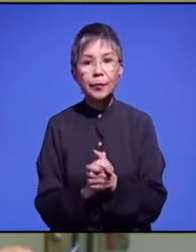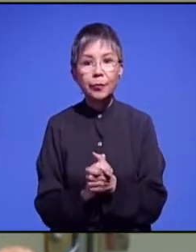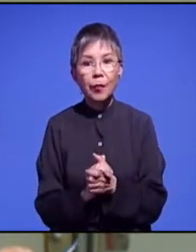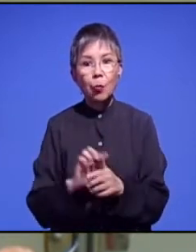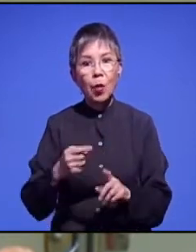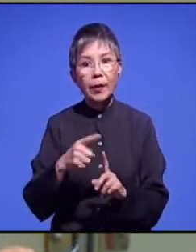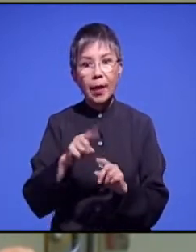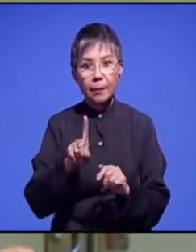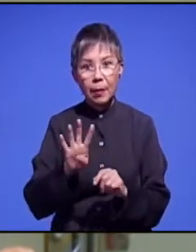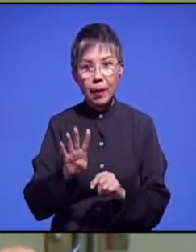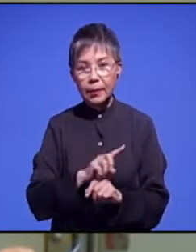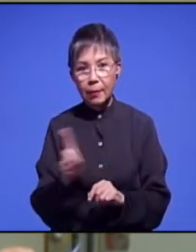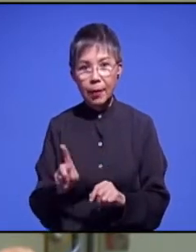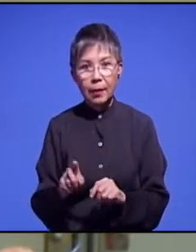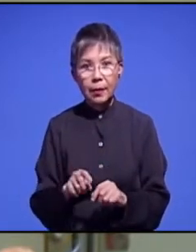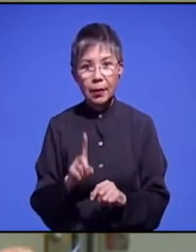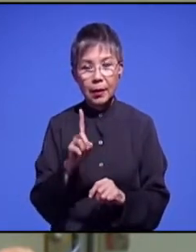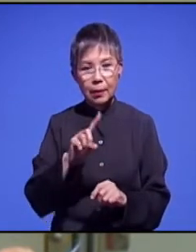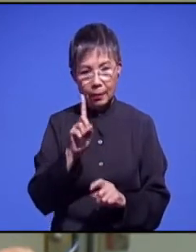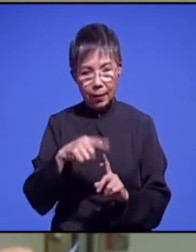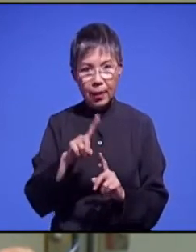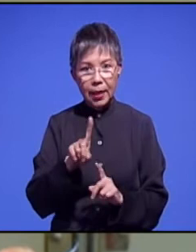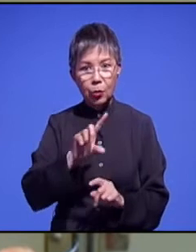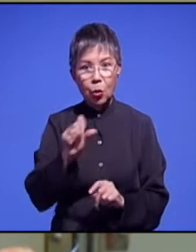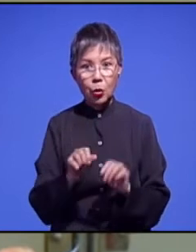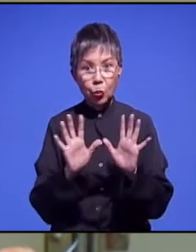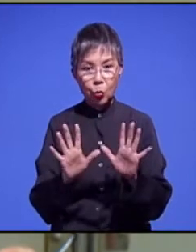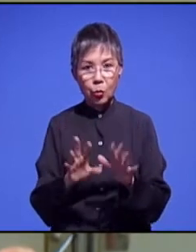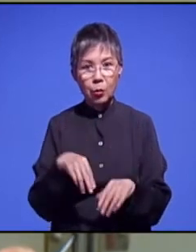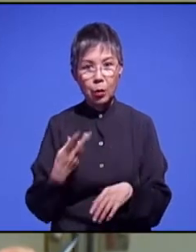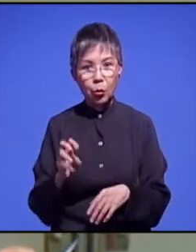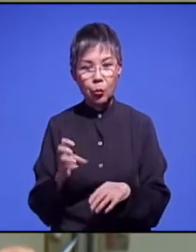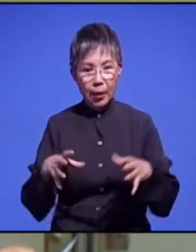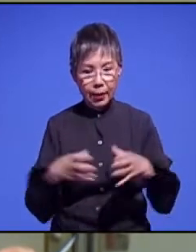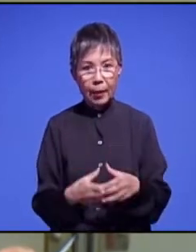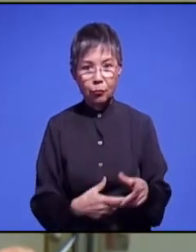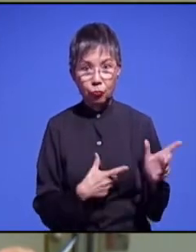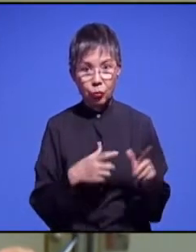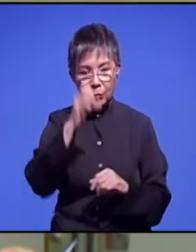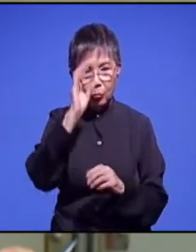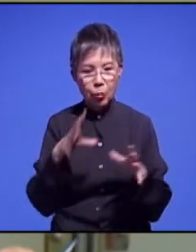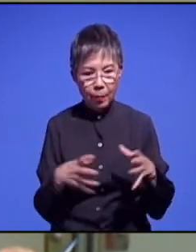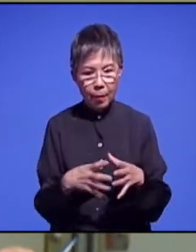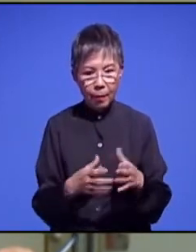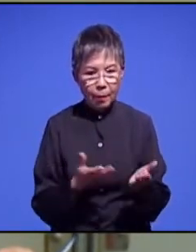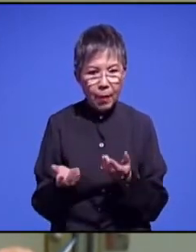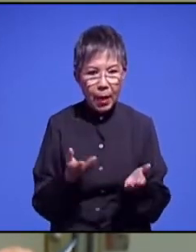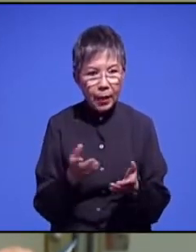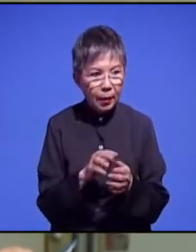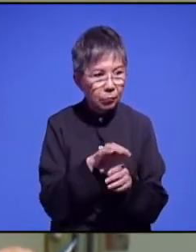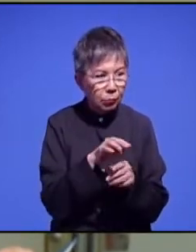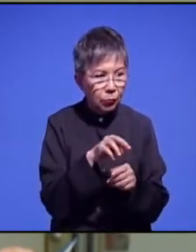mulai tanggal 14 sampai dengan 1 Oktober 2020, tim gabungan operasi justisi telah melaksanakan